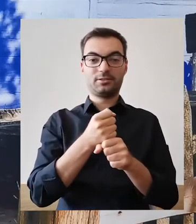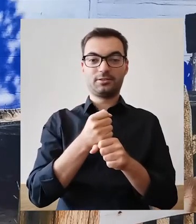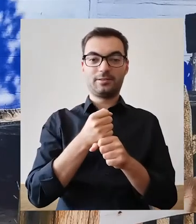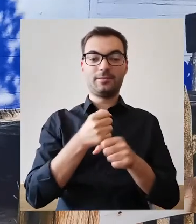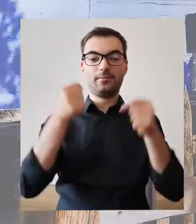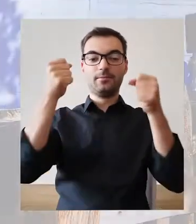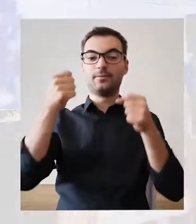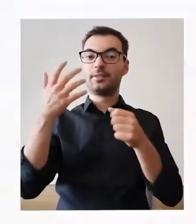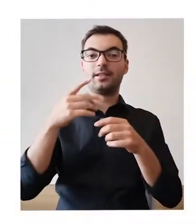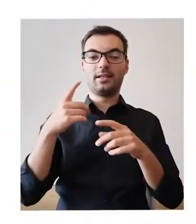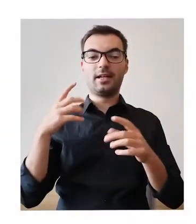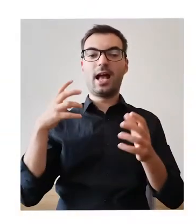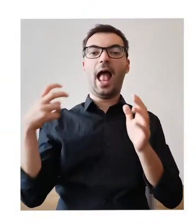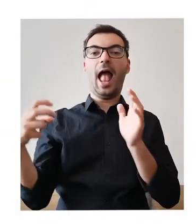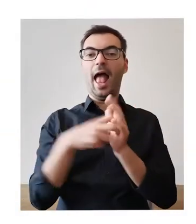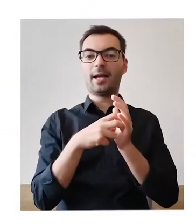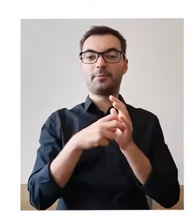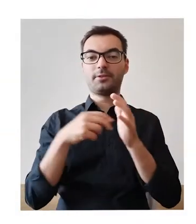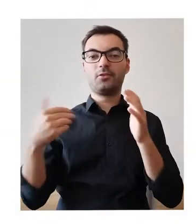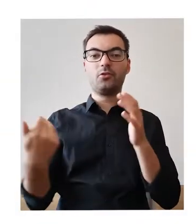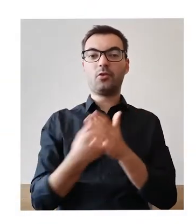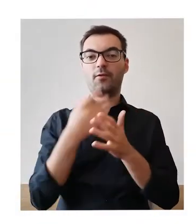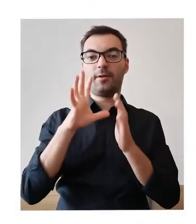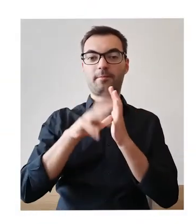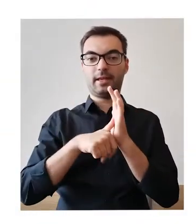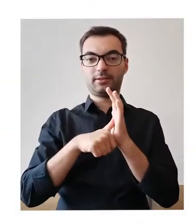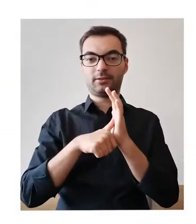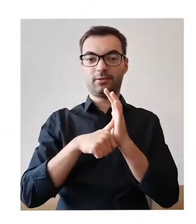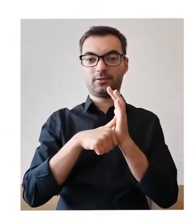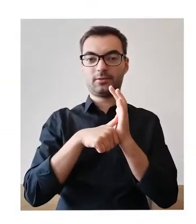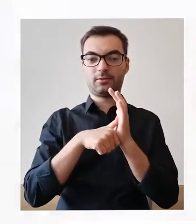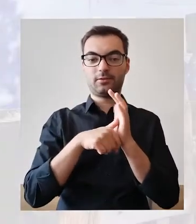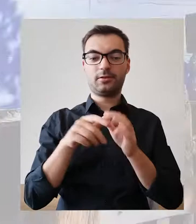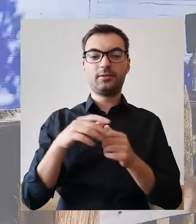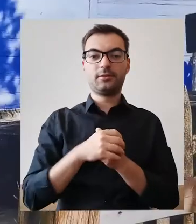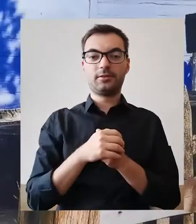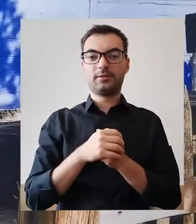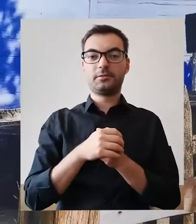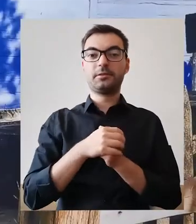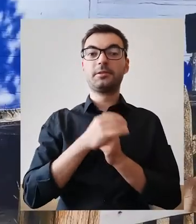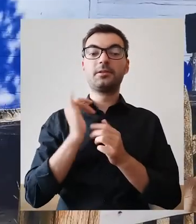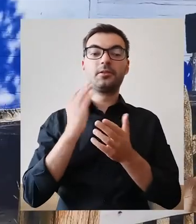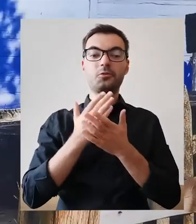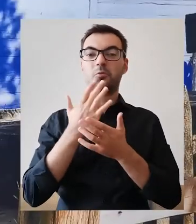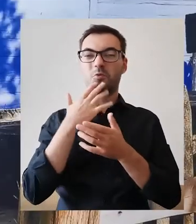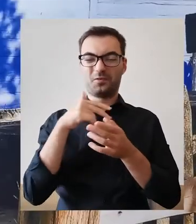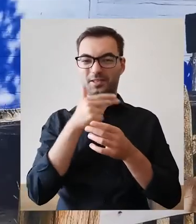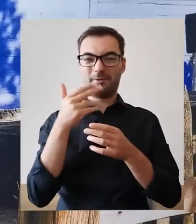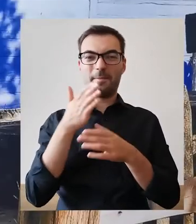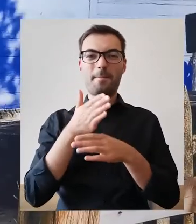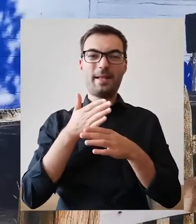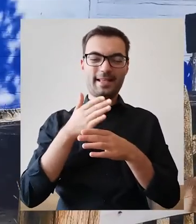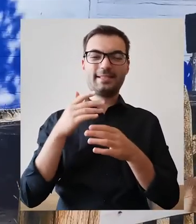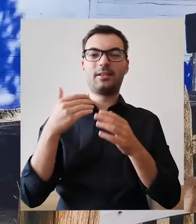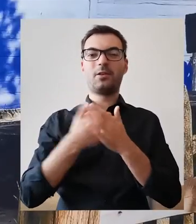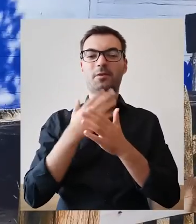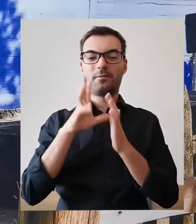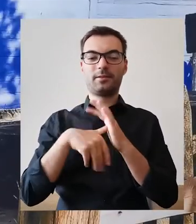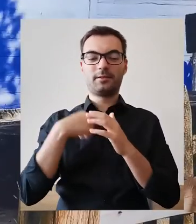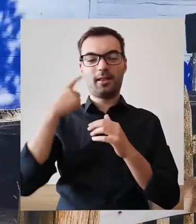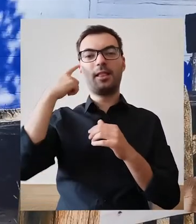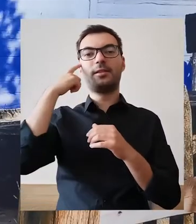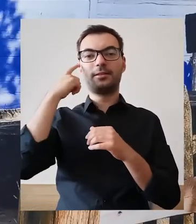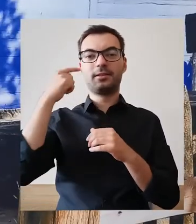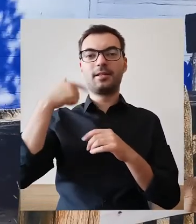znaleźć w herbie nowego miasta nad piwnicą a skoro już o nich wspominam to przypomina mi się